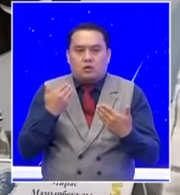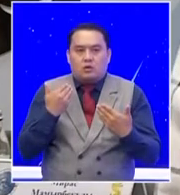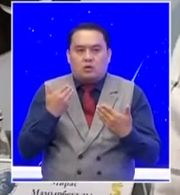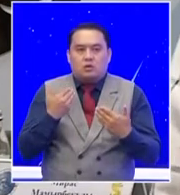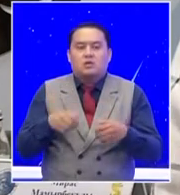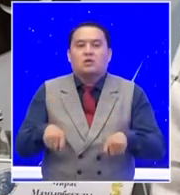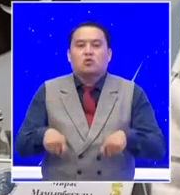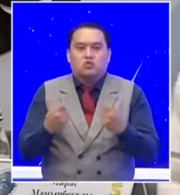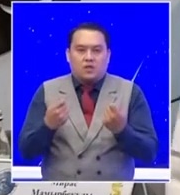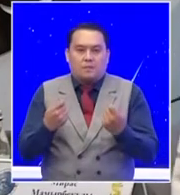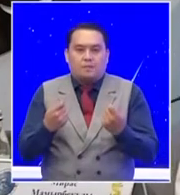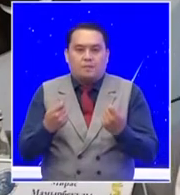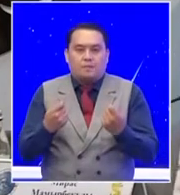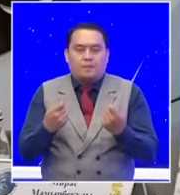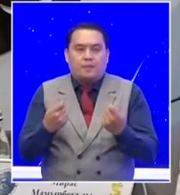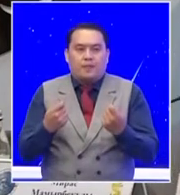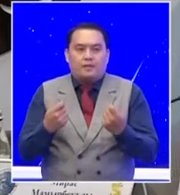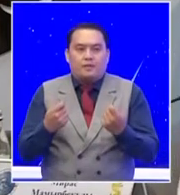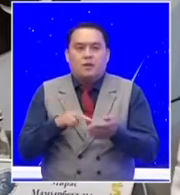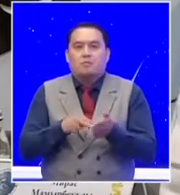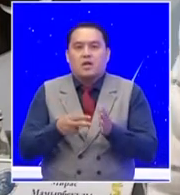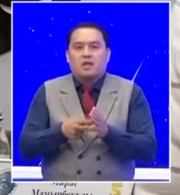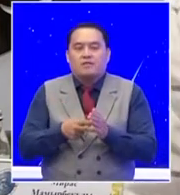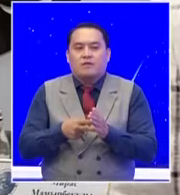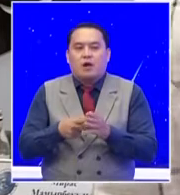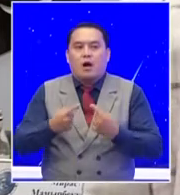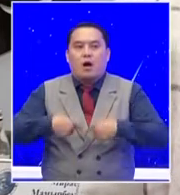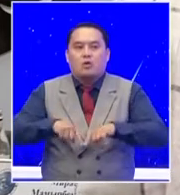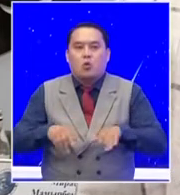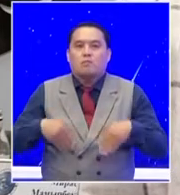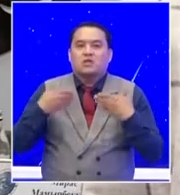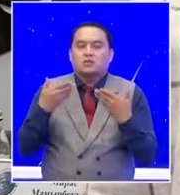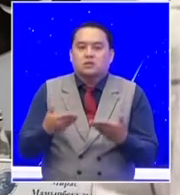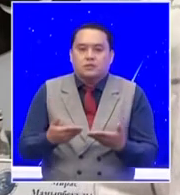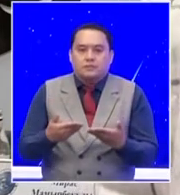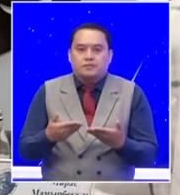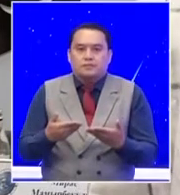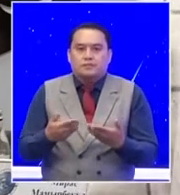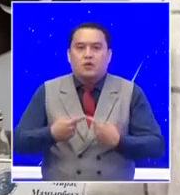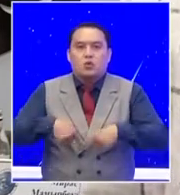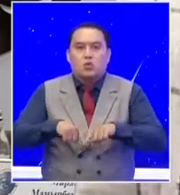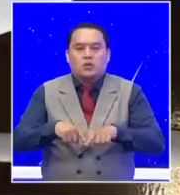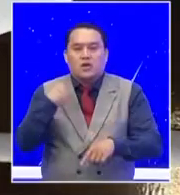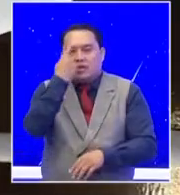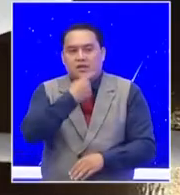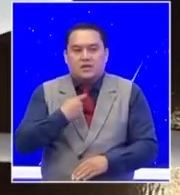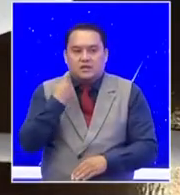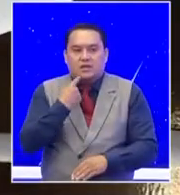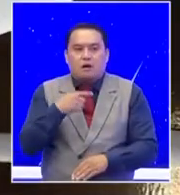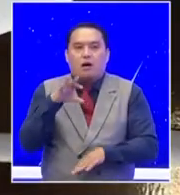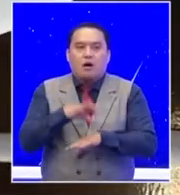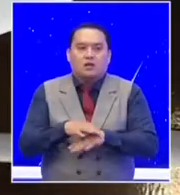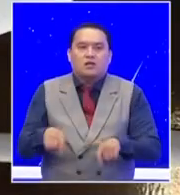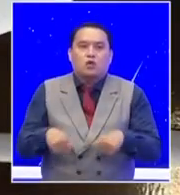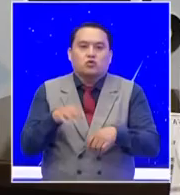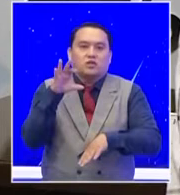административном правонарушении. На внеплановые проверки отдел выходит по обращению физических и юридических лиц. Отдел выявляет